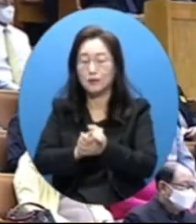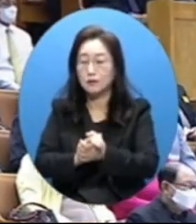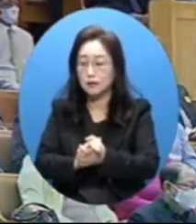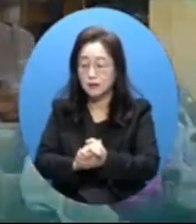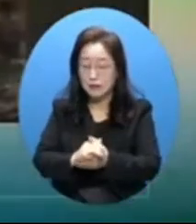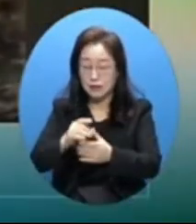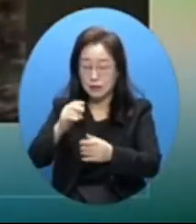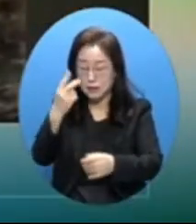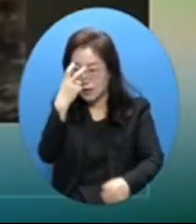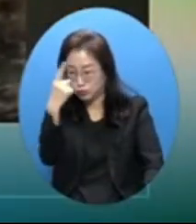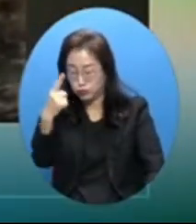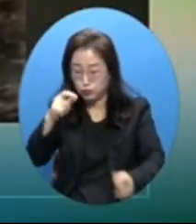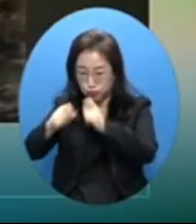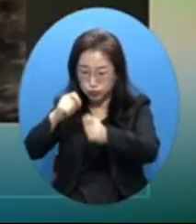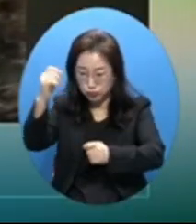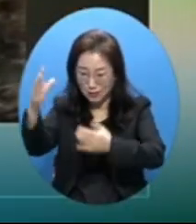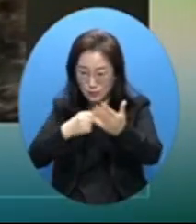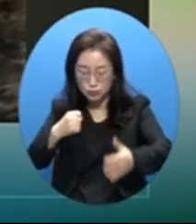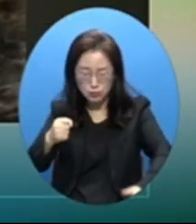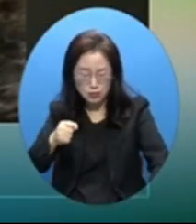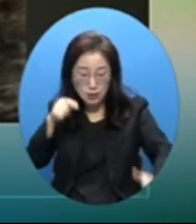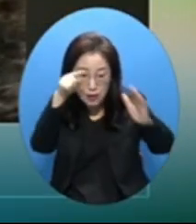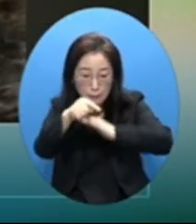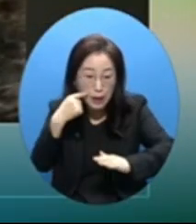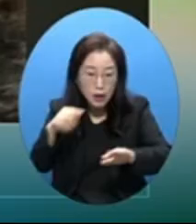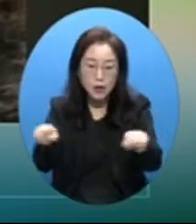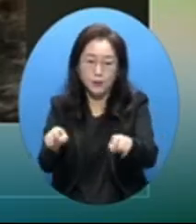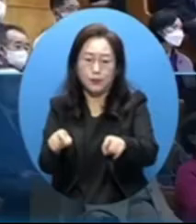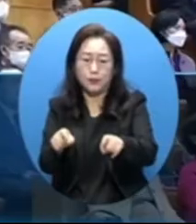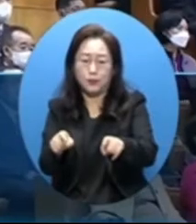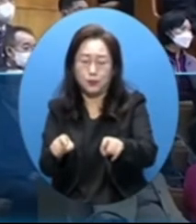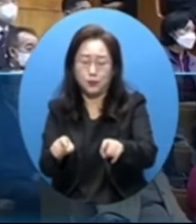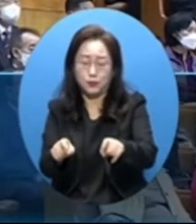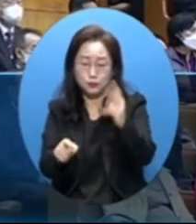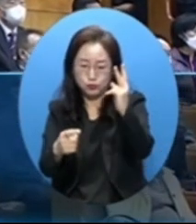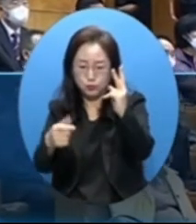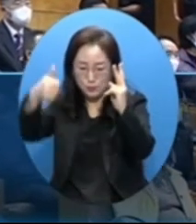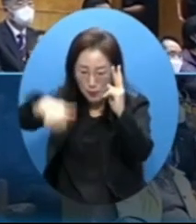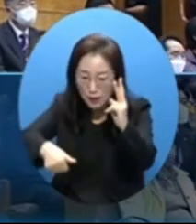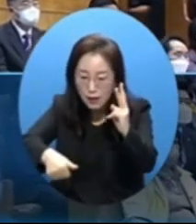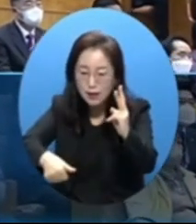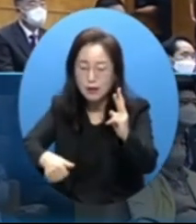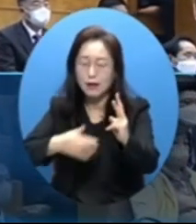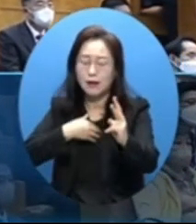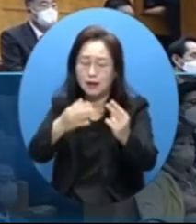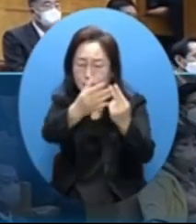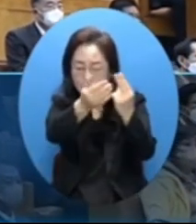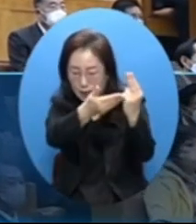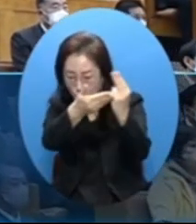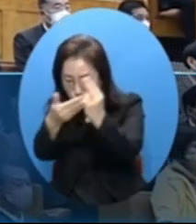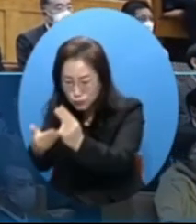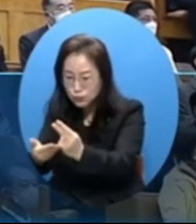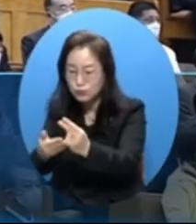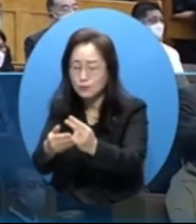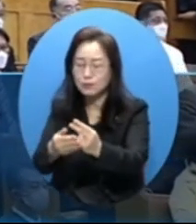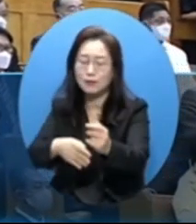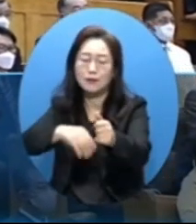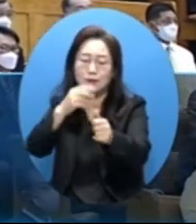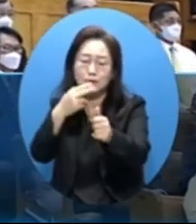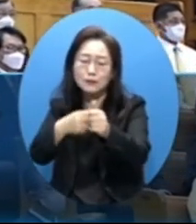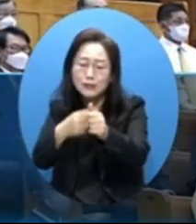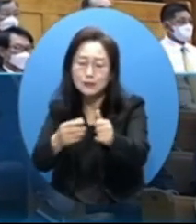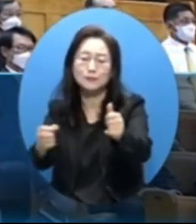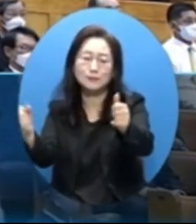간수가 등불을 달라고 하며 뛰어들어가 무서워 떨며 발과 실다 앞에 엎드리고 그들을 데리고 나가 이르되 선생들이여 내가 어떻게